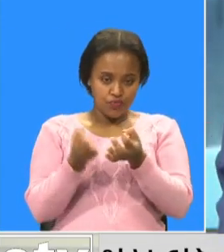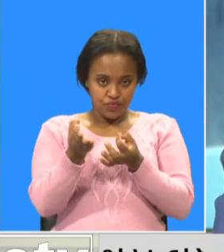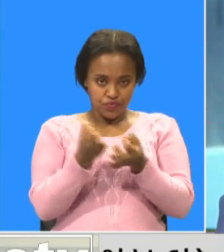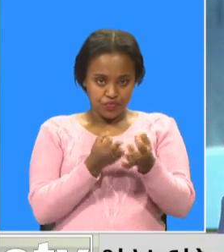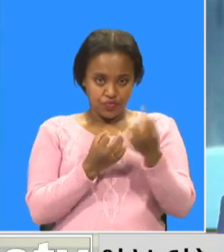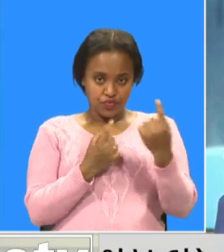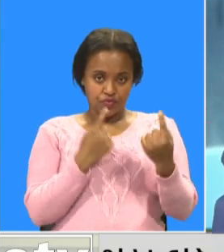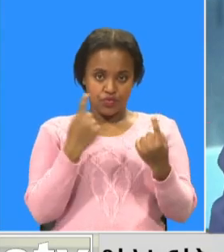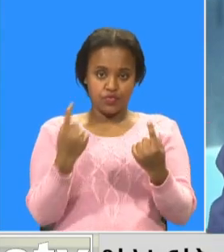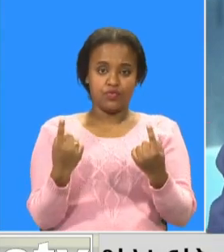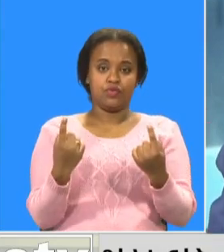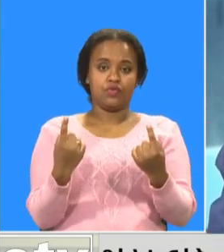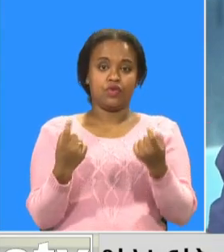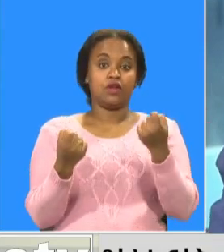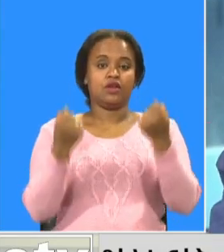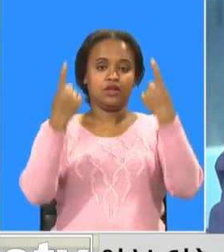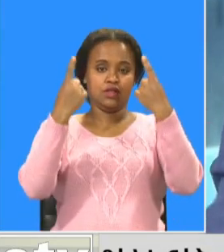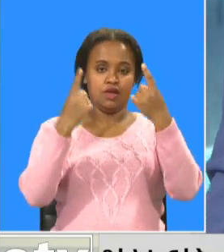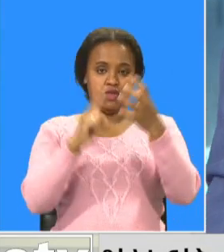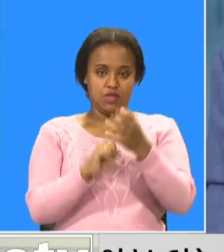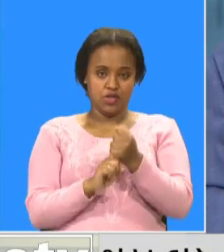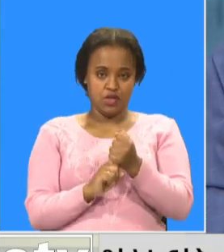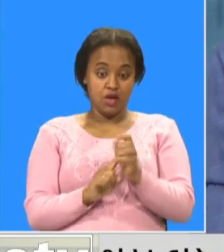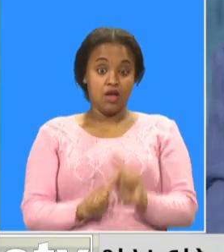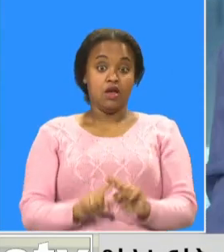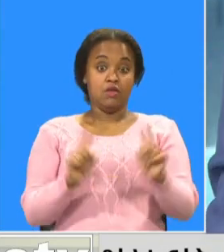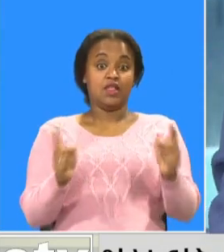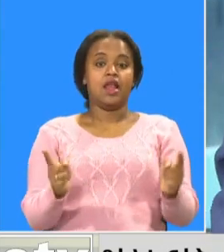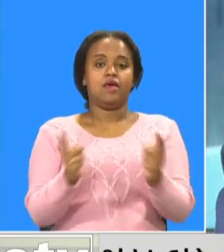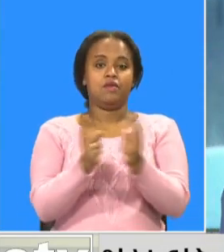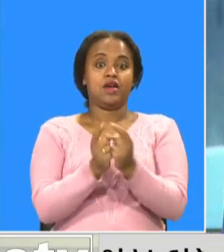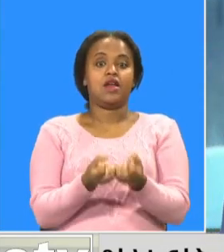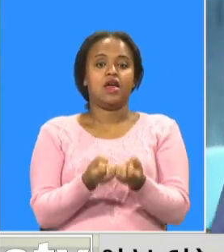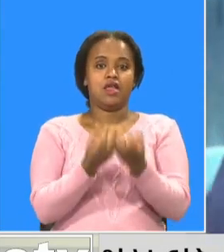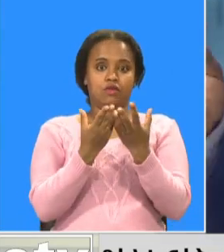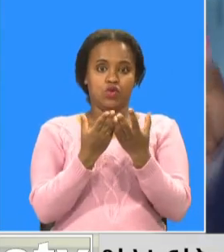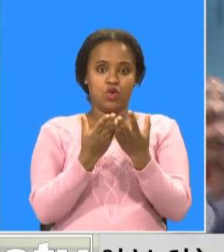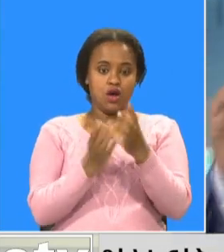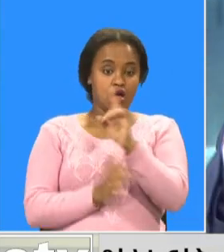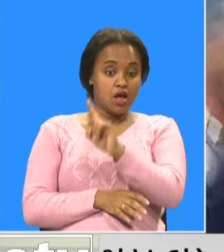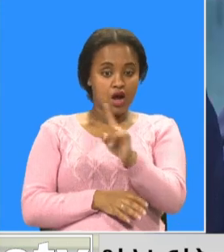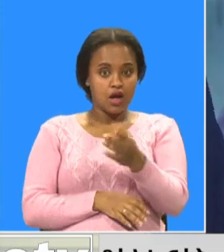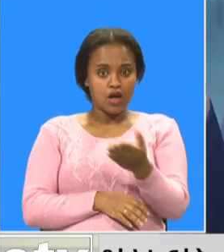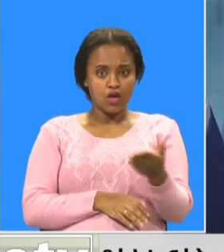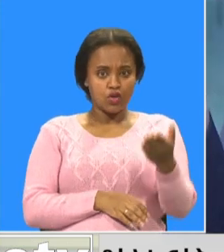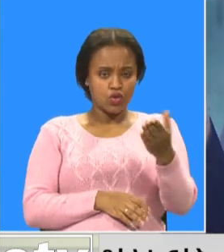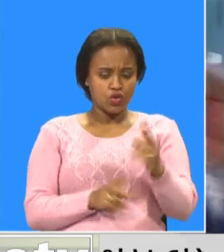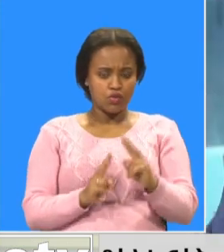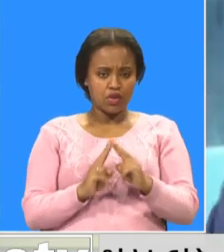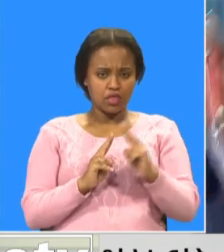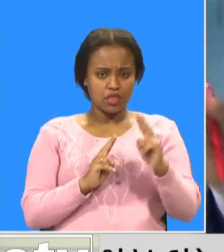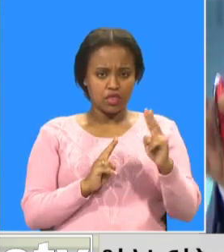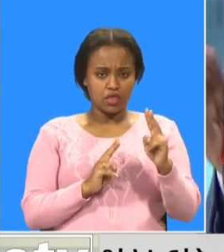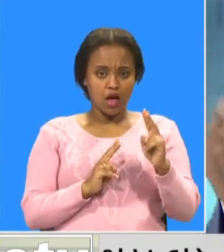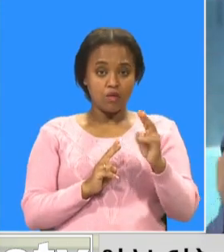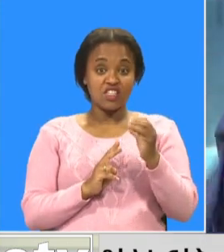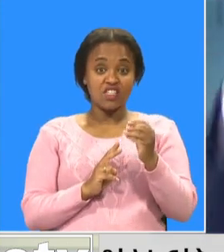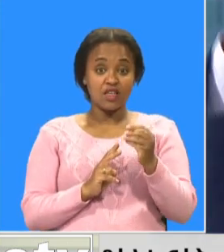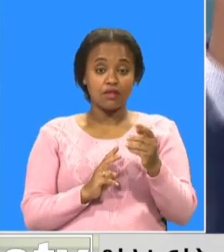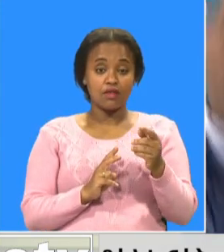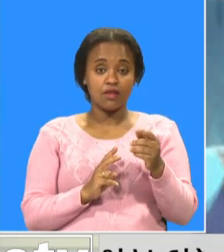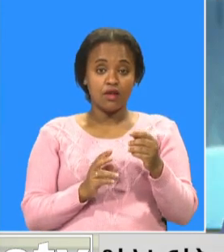ዋን ግንዛቤ መጨበጥ በተለይ መገናኛ ብዙሀን አሁን ለአንዳንድ ጉዳዮች በጣም ሴንሲቲቭ የሆኑ ብዙ መገናኛ